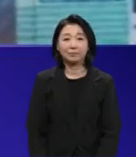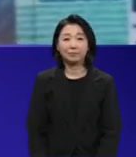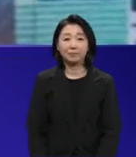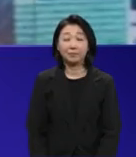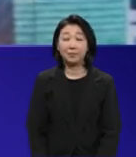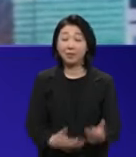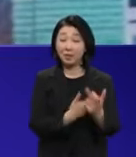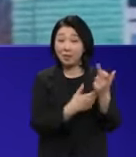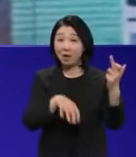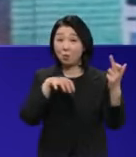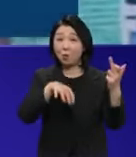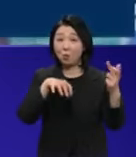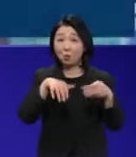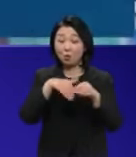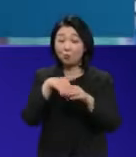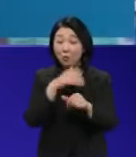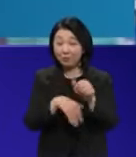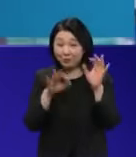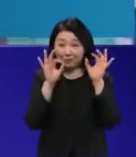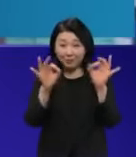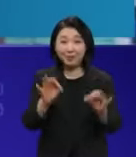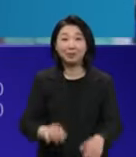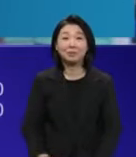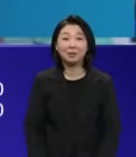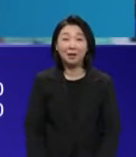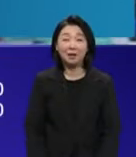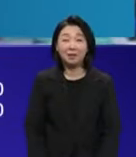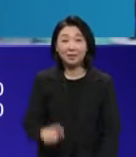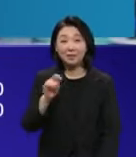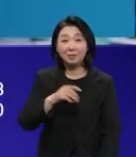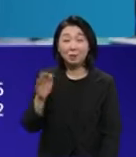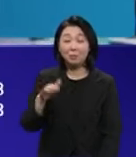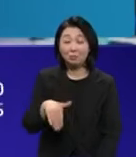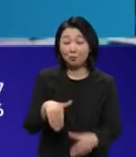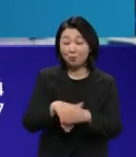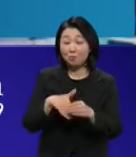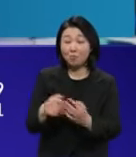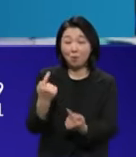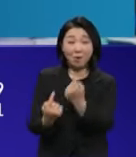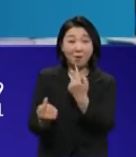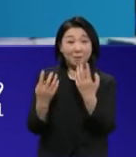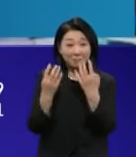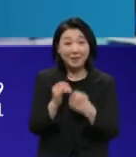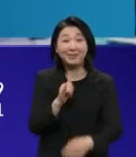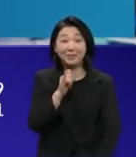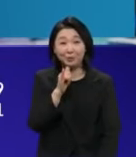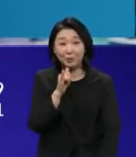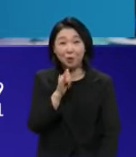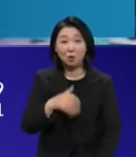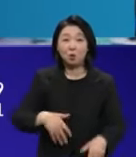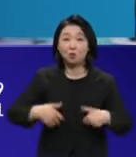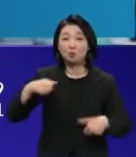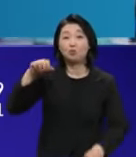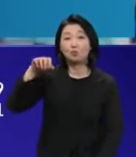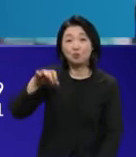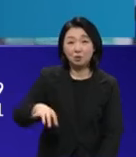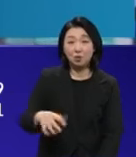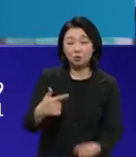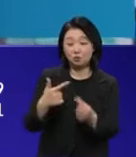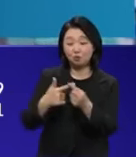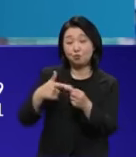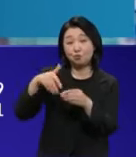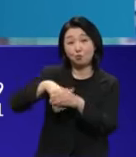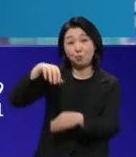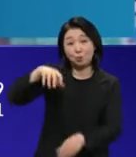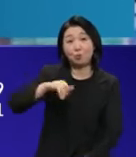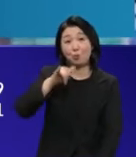다음은 강원 지역 투표 분위기 살펴보겠습니다. 이른 새벽부터 투표 열기가 아주 뜨거웠다고 하는데요. 춘천 석사동